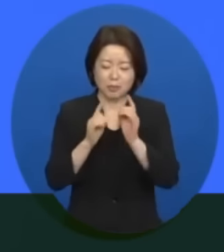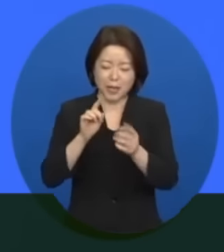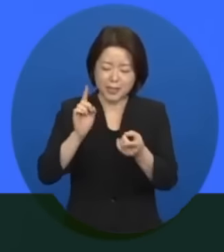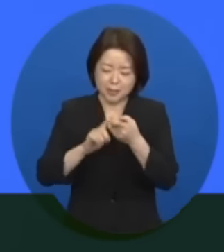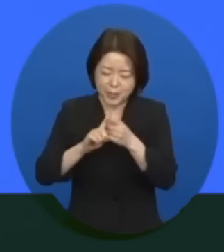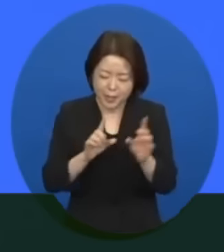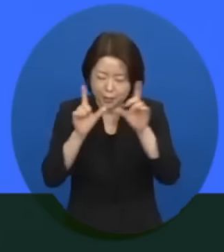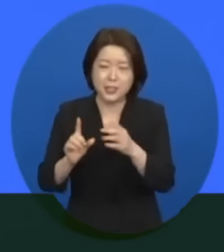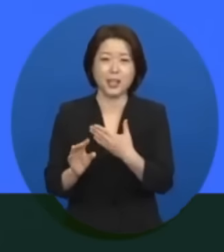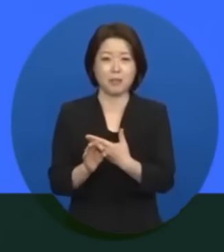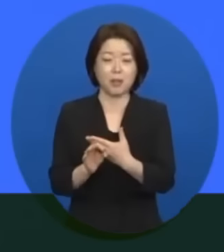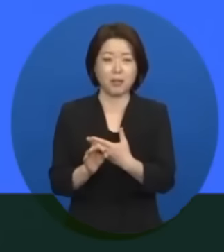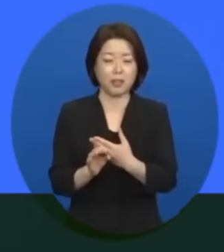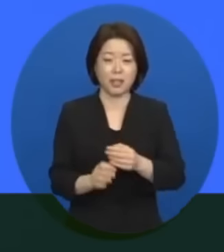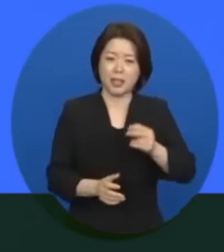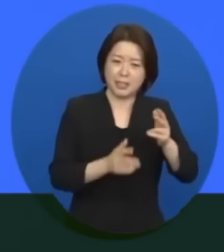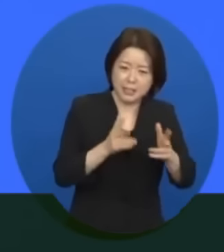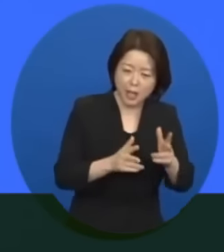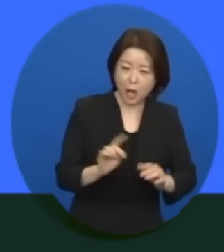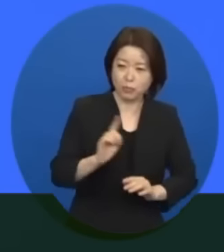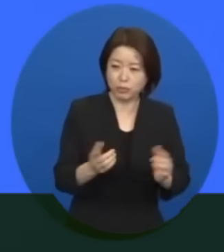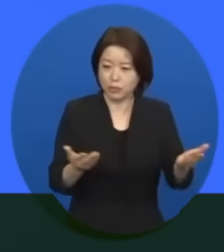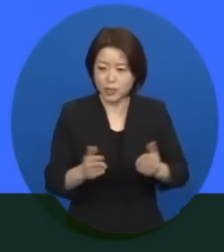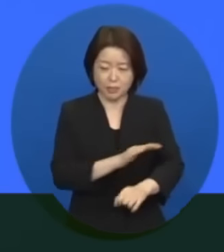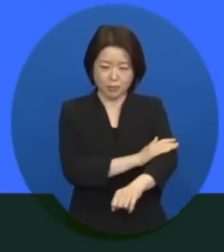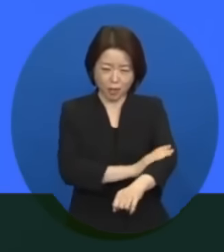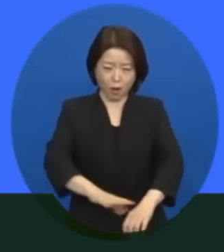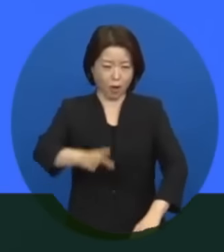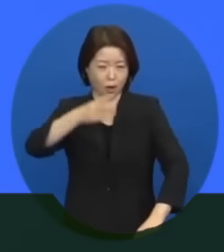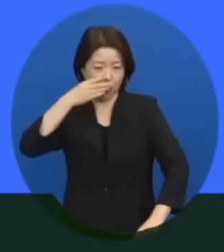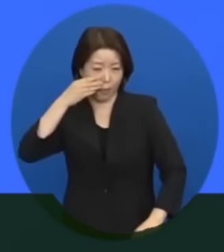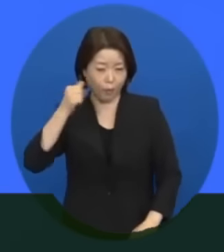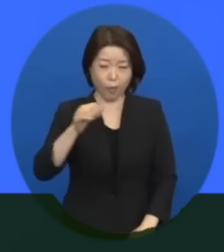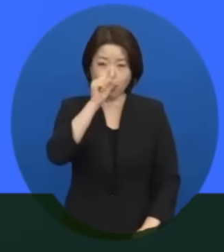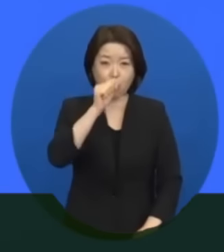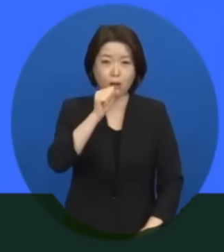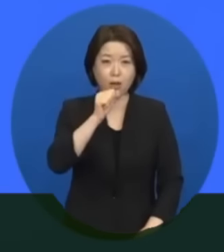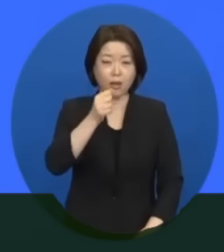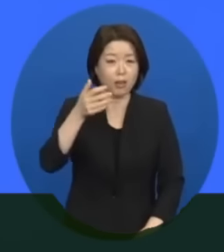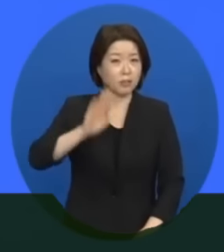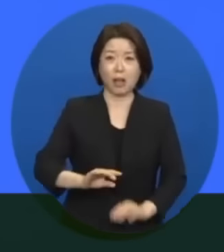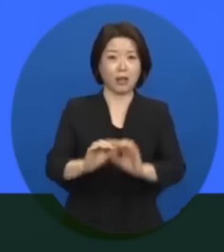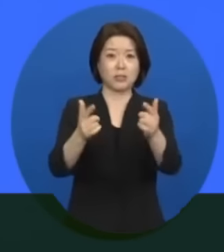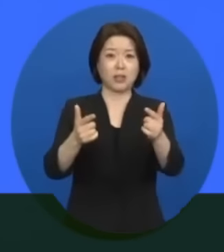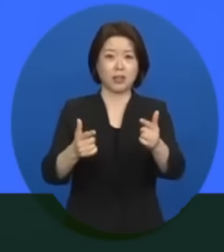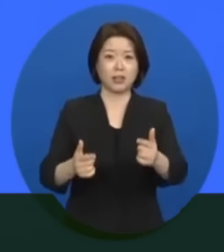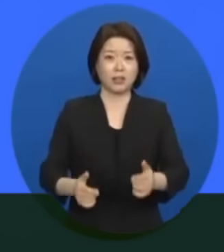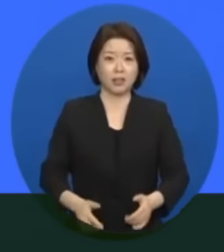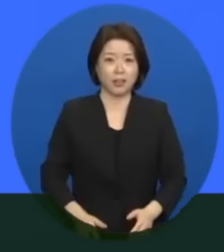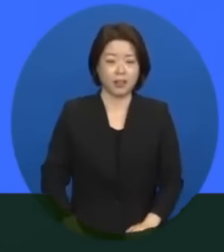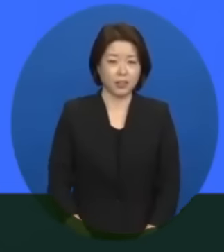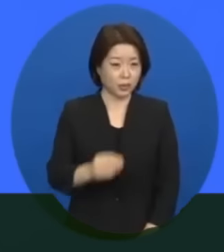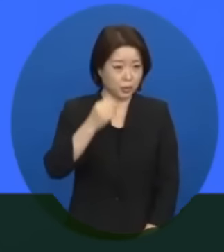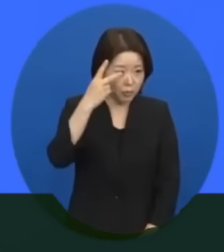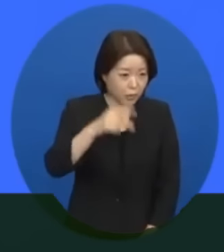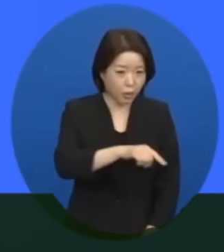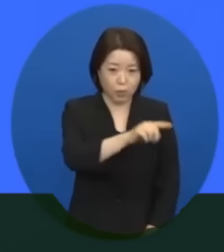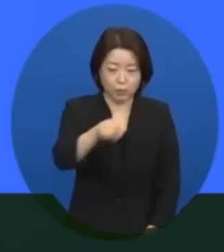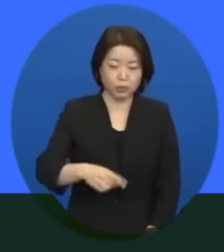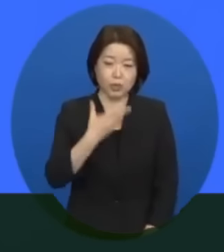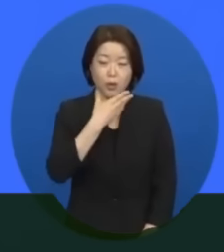살면 사업이든 뭐든 잘 풀러야 할 텐데 여러분 그렇지가 않다는 거예요 오히려 지금 사월을 회심하고 복음을